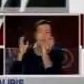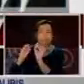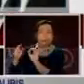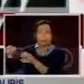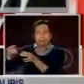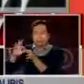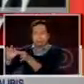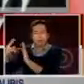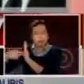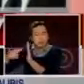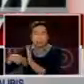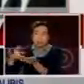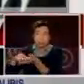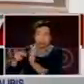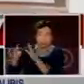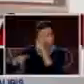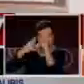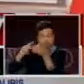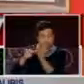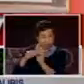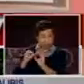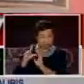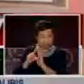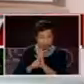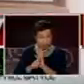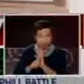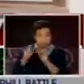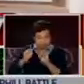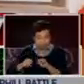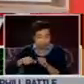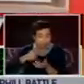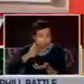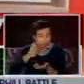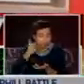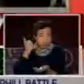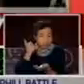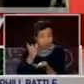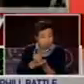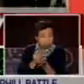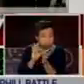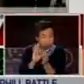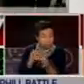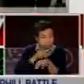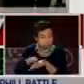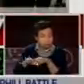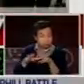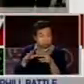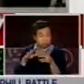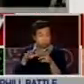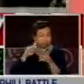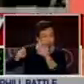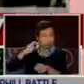nagbasa ng batas mo. Di ibig mo sabihin, wala na palang batas na nag-iiral sa mga trial na ito.